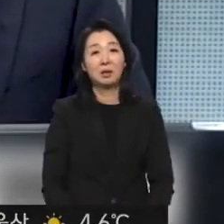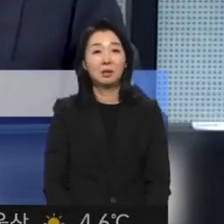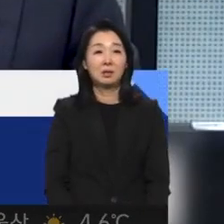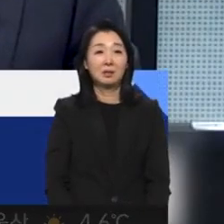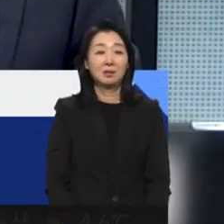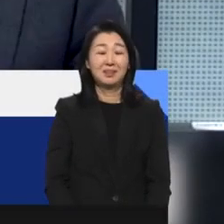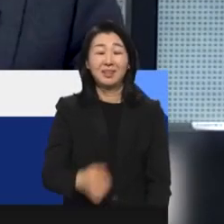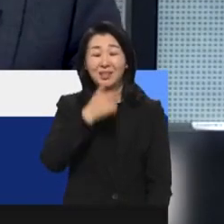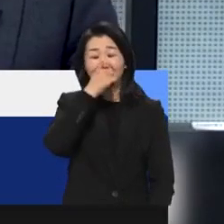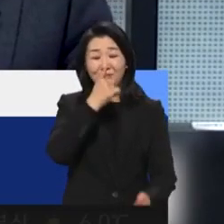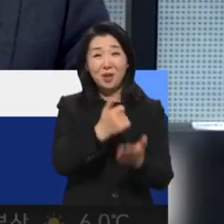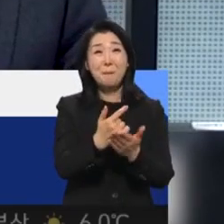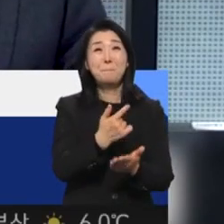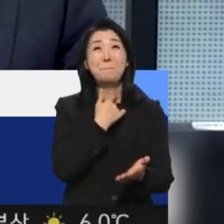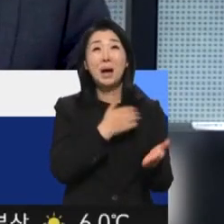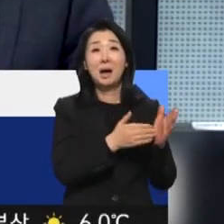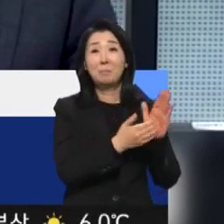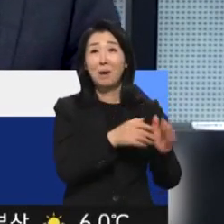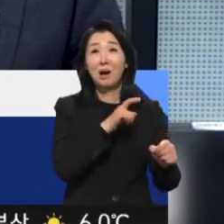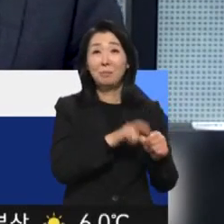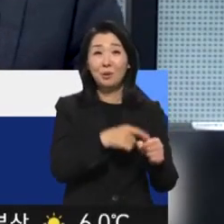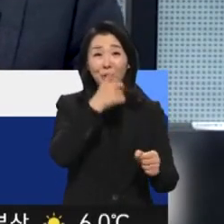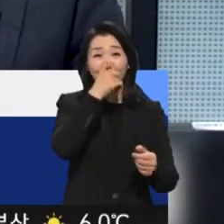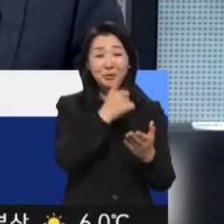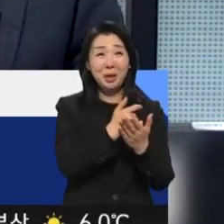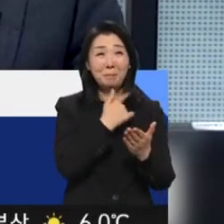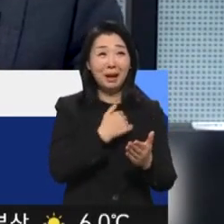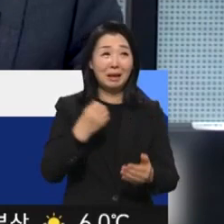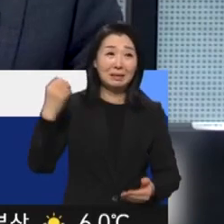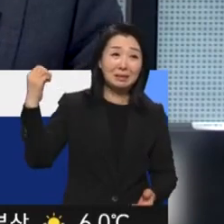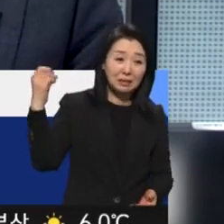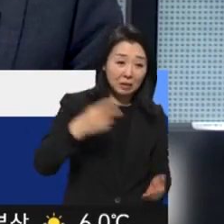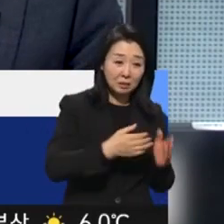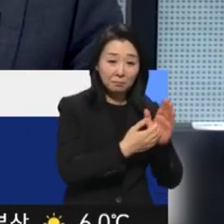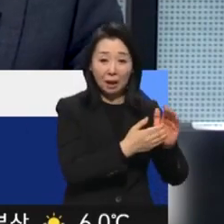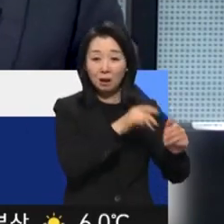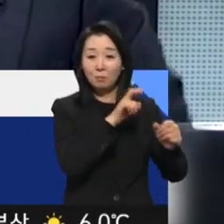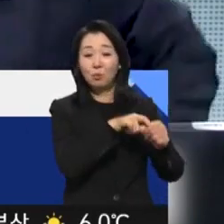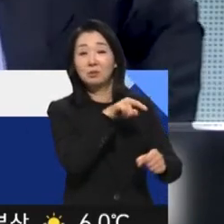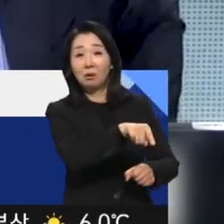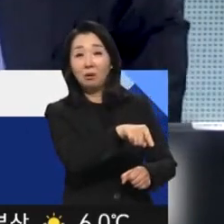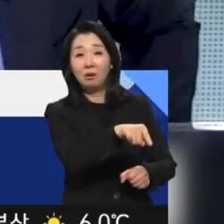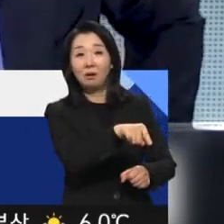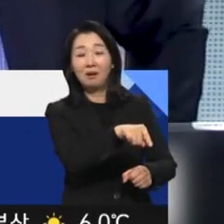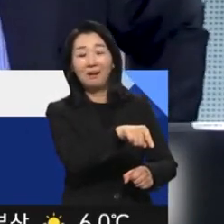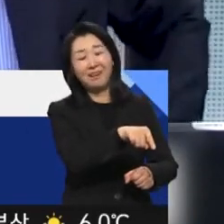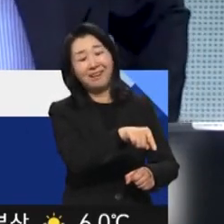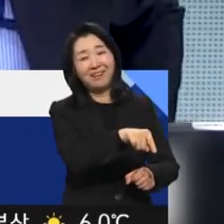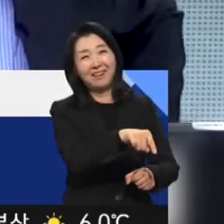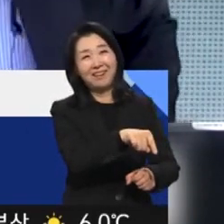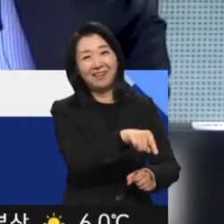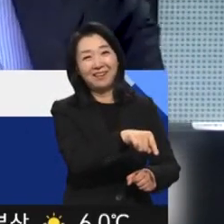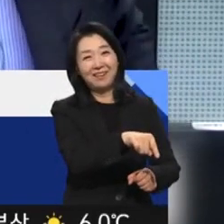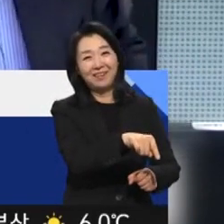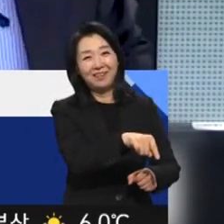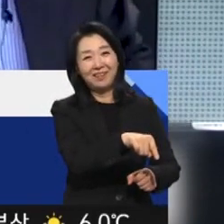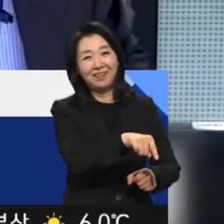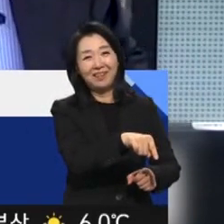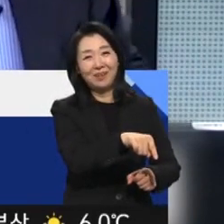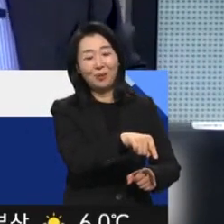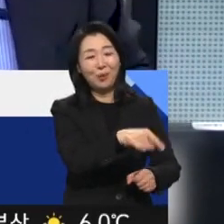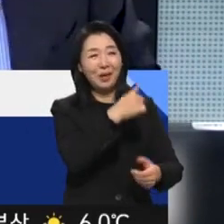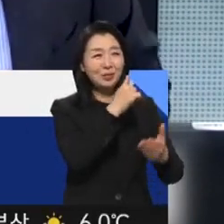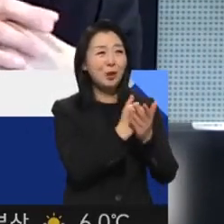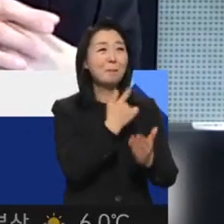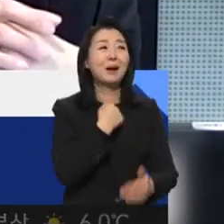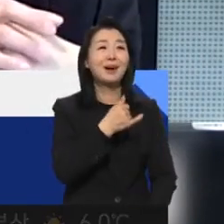재범 방지, 범죄를 다시 저지르는 그 재범의 가능성이 없는 경우가 전제 조건이